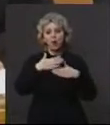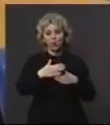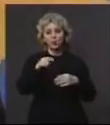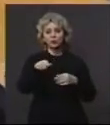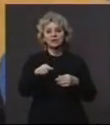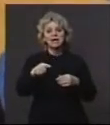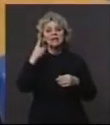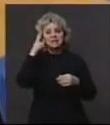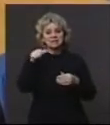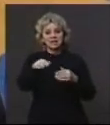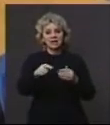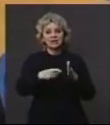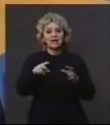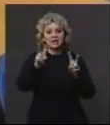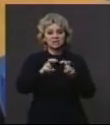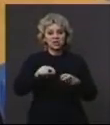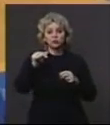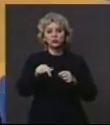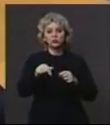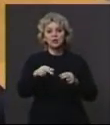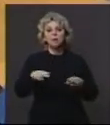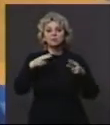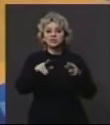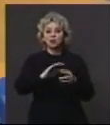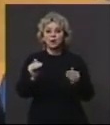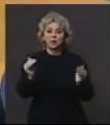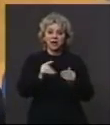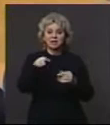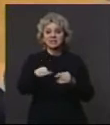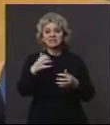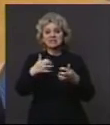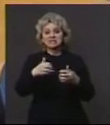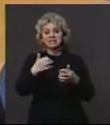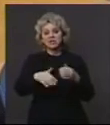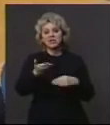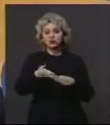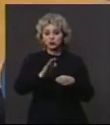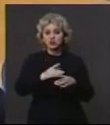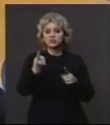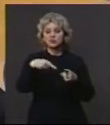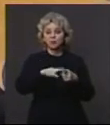помогут. Дознание расследует преступление небольшое и средней тяжести, поэтому